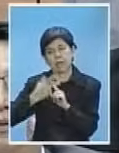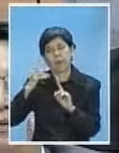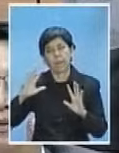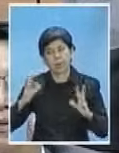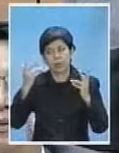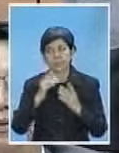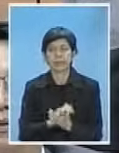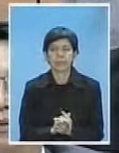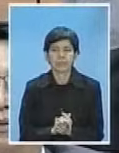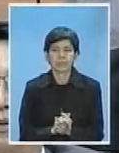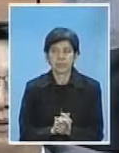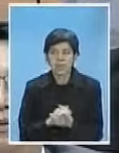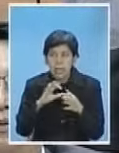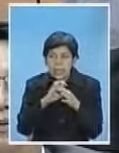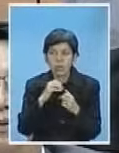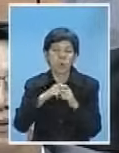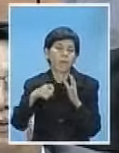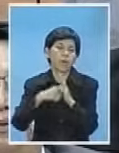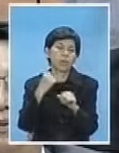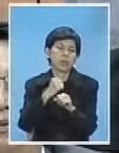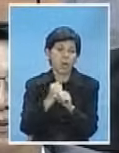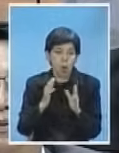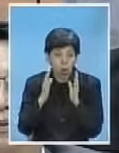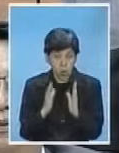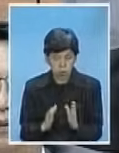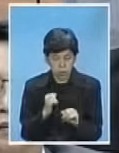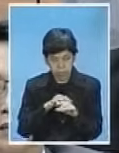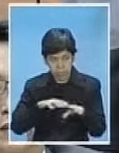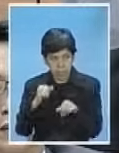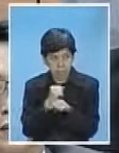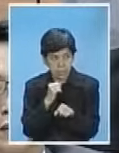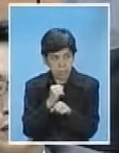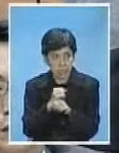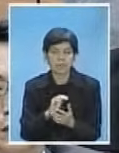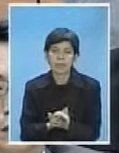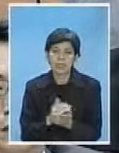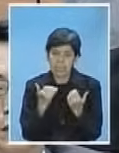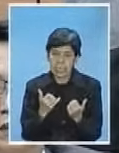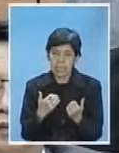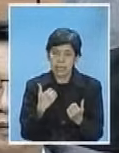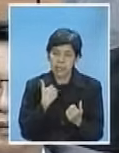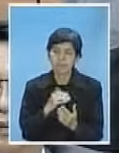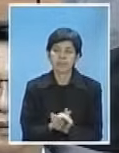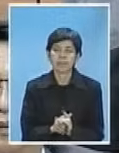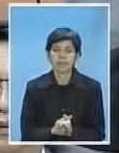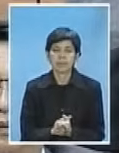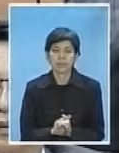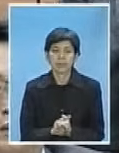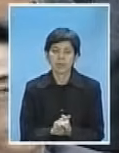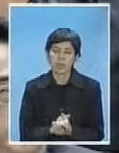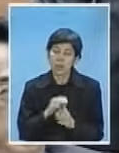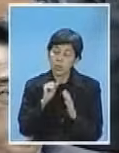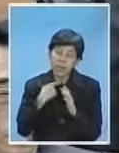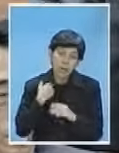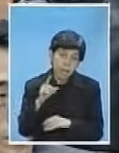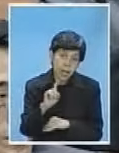ครับและนี่คือที่มาของการส่งคนไปดำเนินการแล้วในที่สุด ท่านสุนั